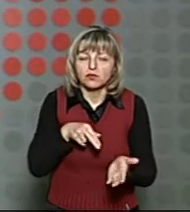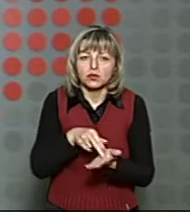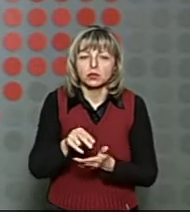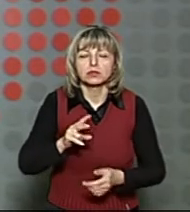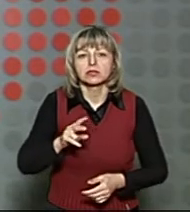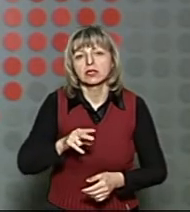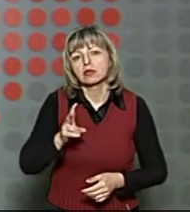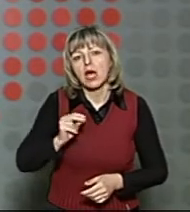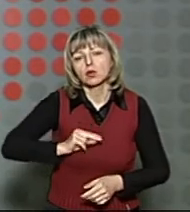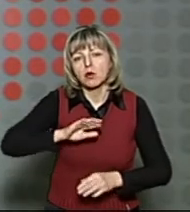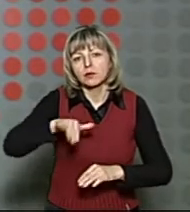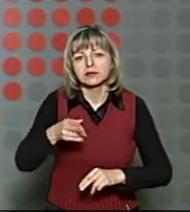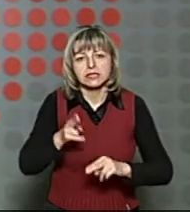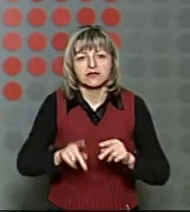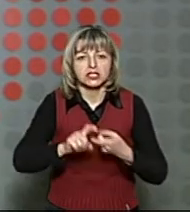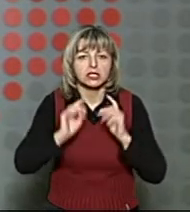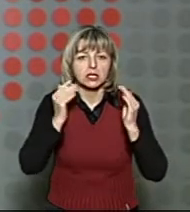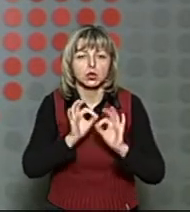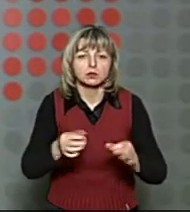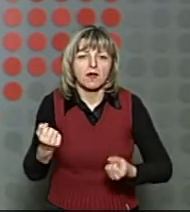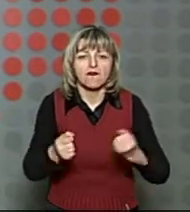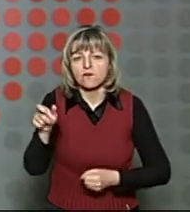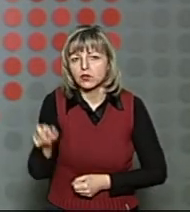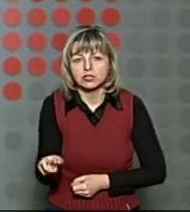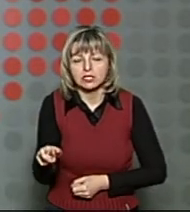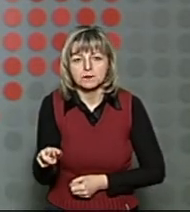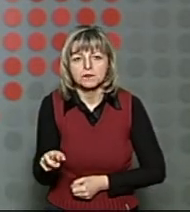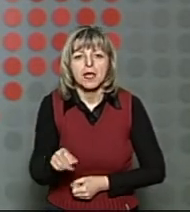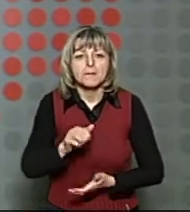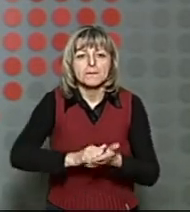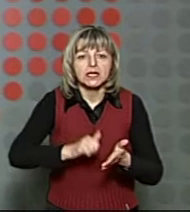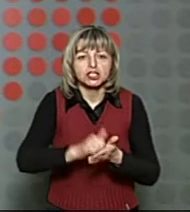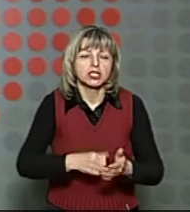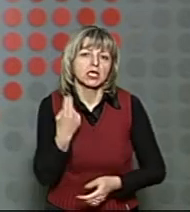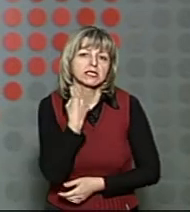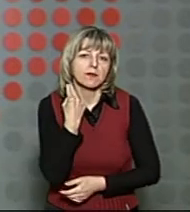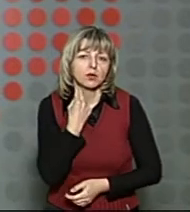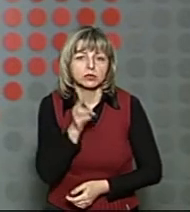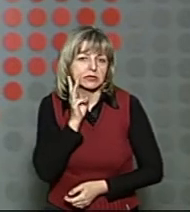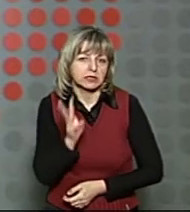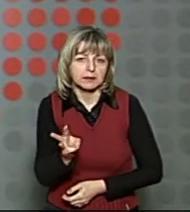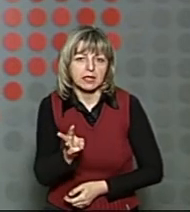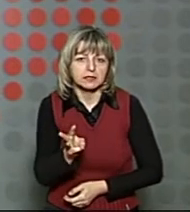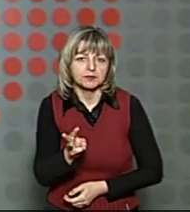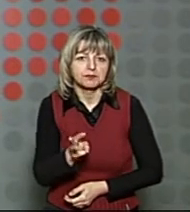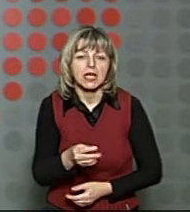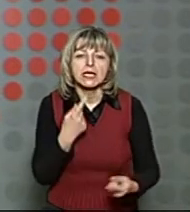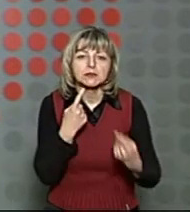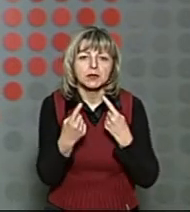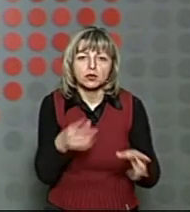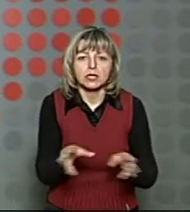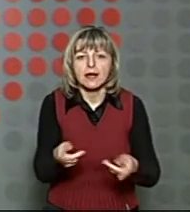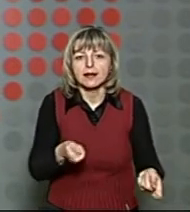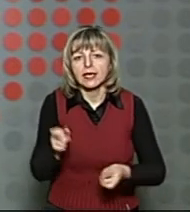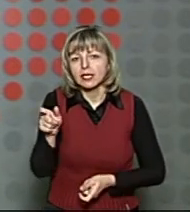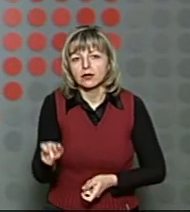завершення карантину, розповів Суспільному водій Андрій Черчик. Каже, причина – заборгованість заробітної плати. Спілкувалась з